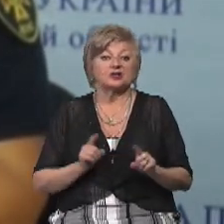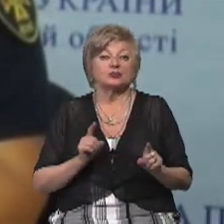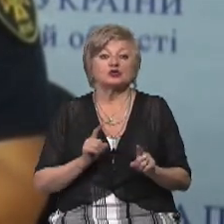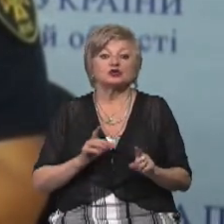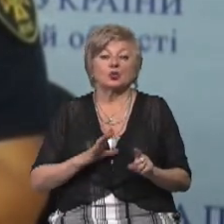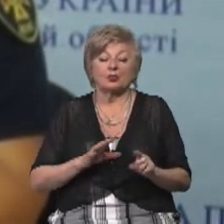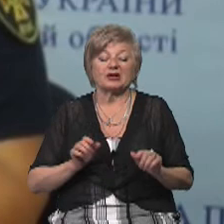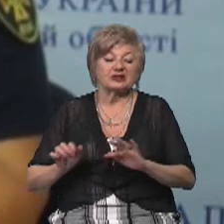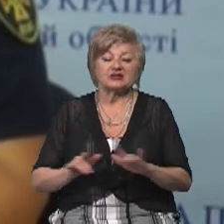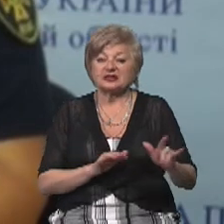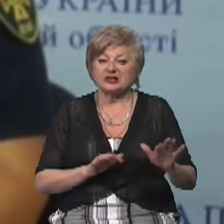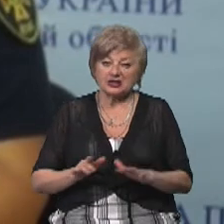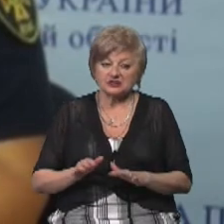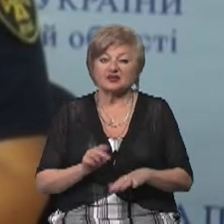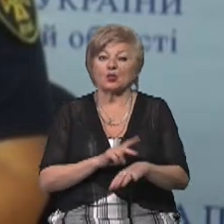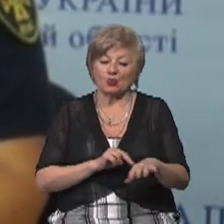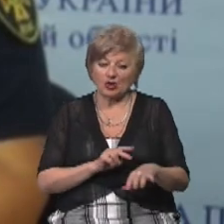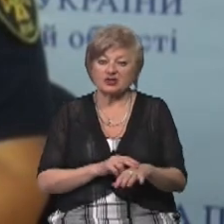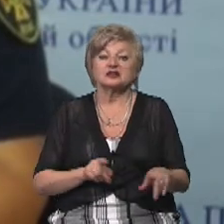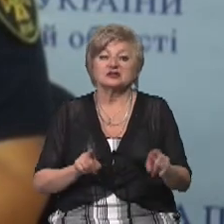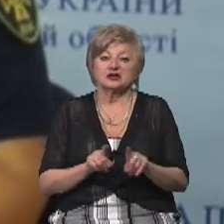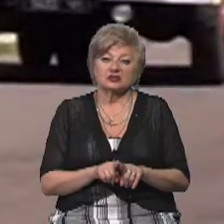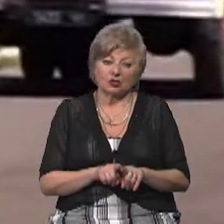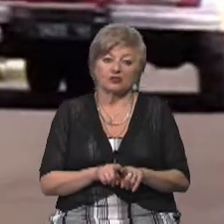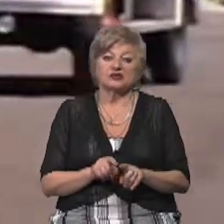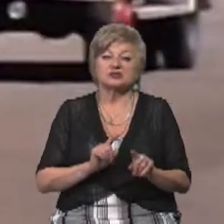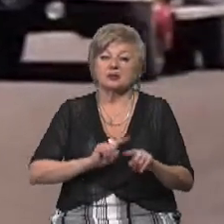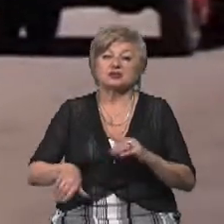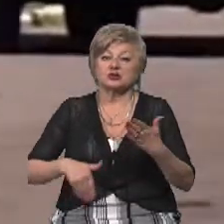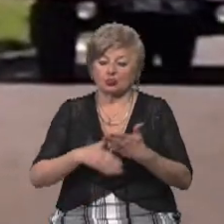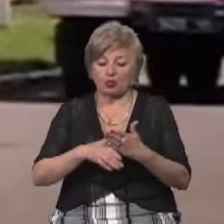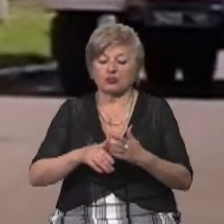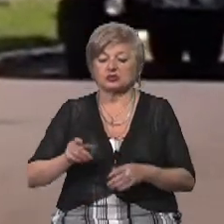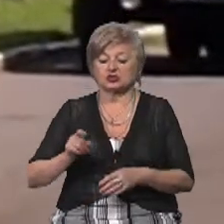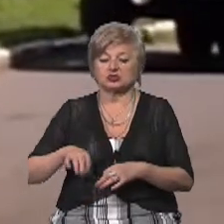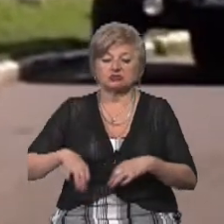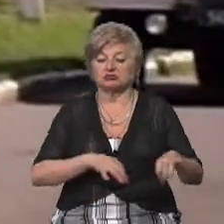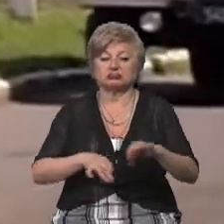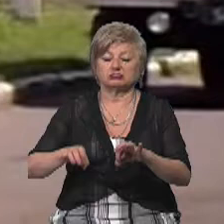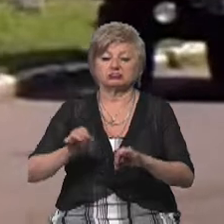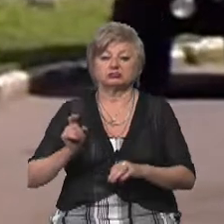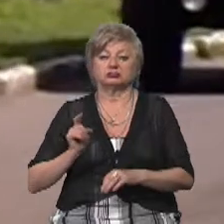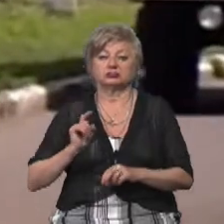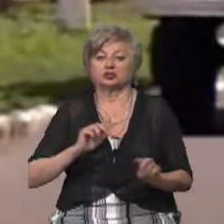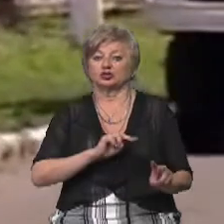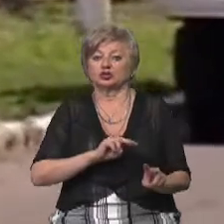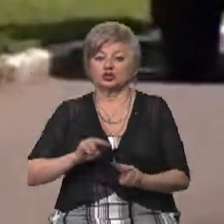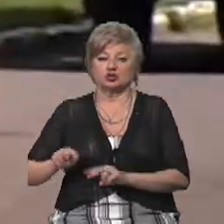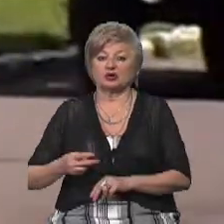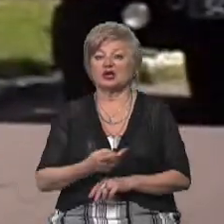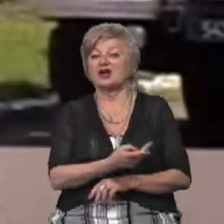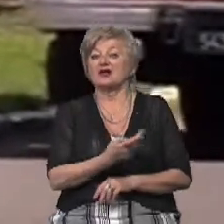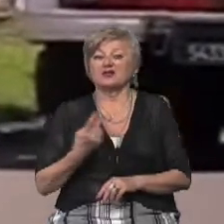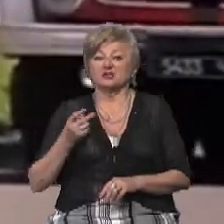задіяні представники патрульної поліції, а також швидкої допомоги. Жодна людина не постраждала і речовина не вийшла за межі